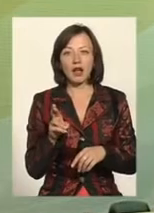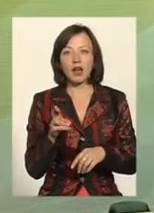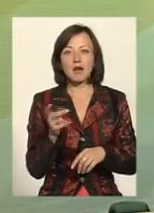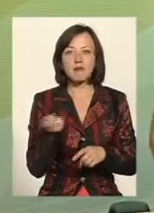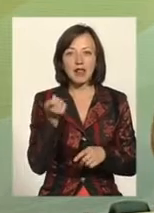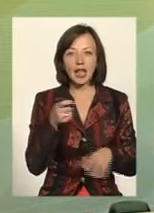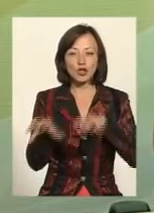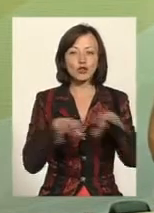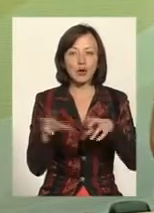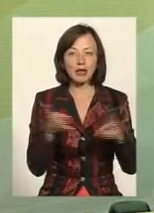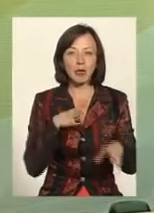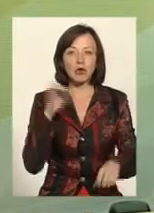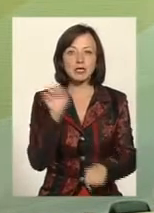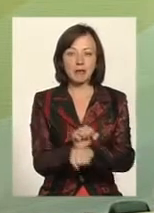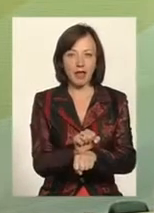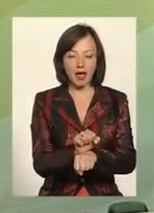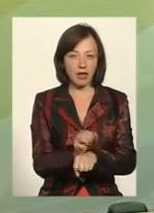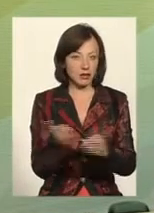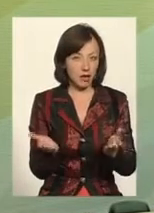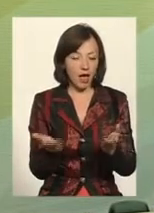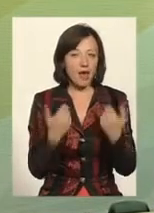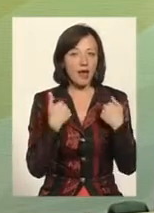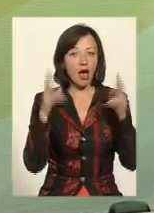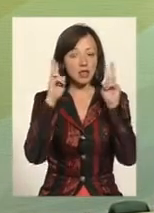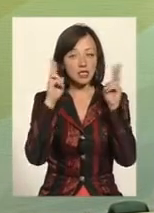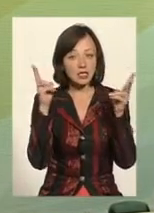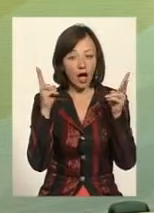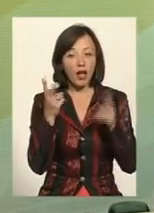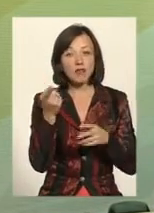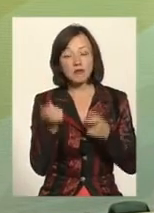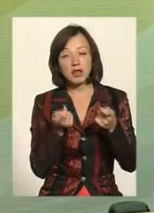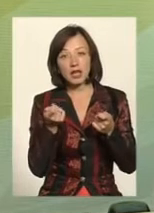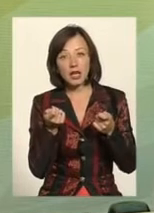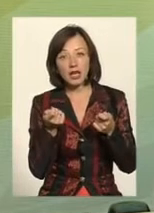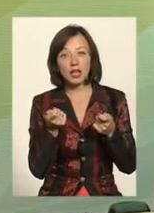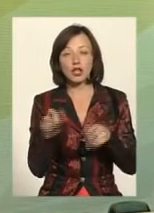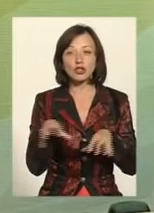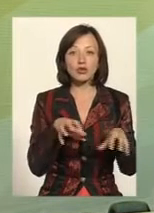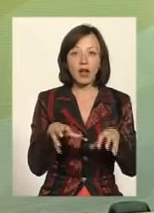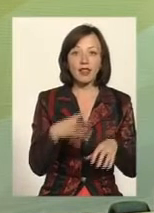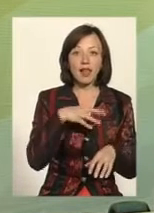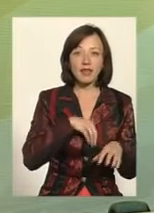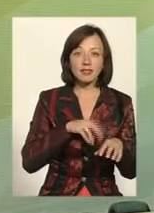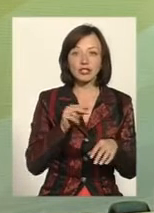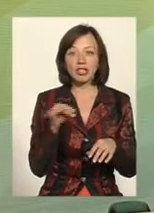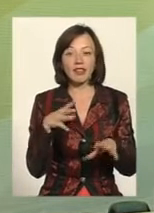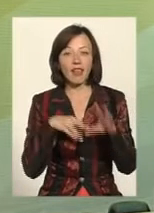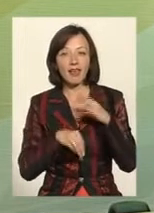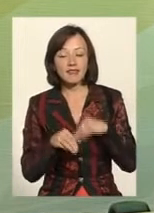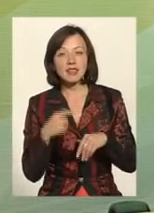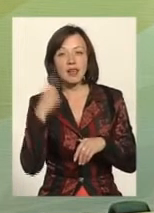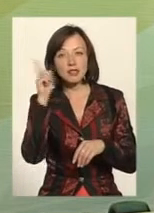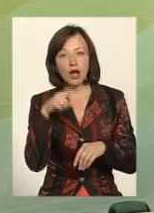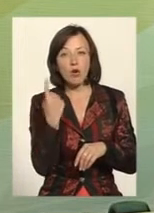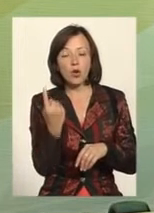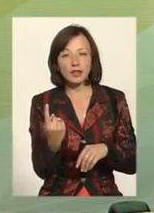його треба було зупиняти. Я не знаю, наскільки він мілкий жулік, чи він наївся, чи не наївся. Я знаю одне,